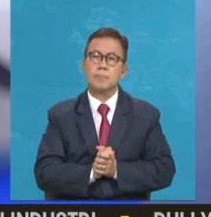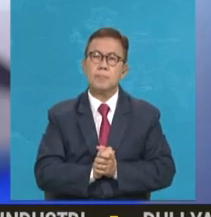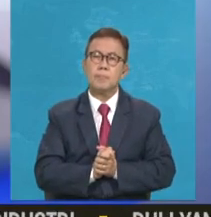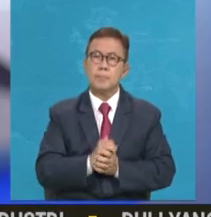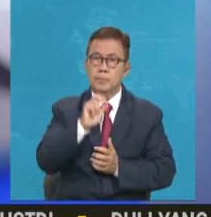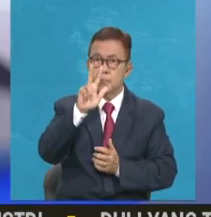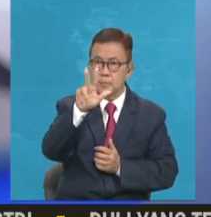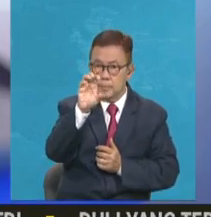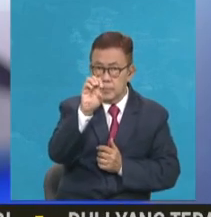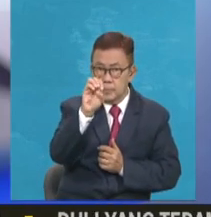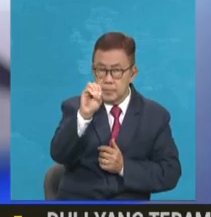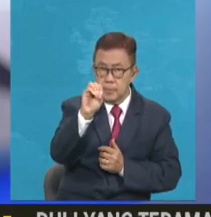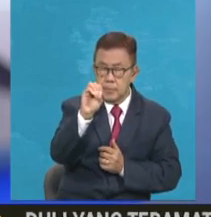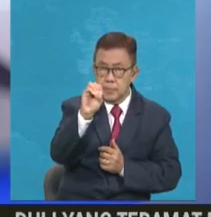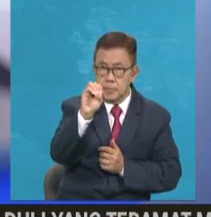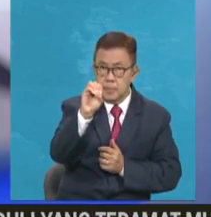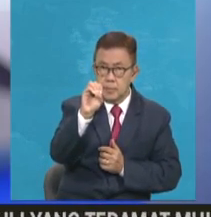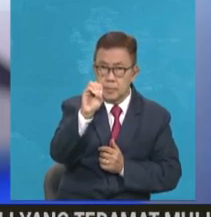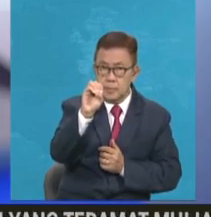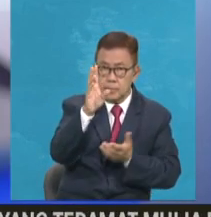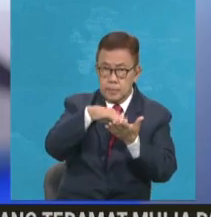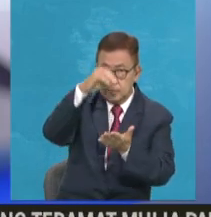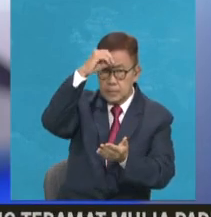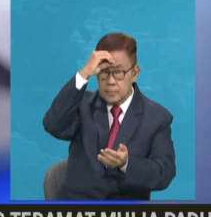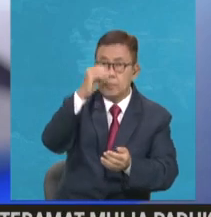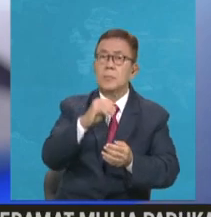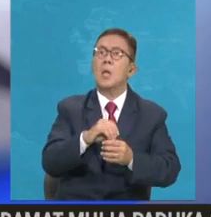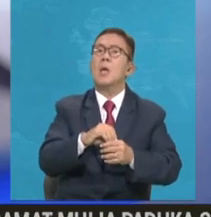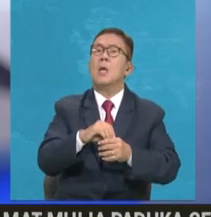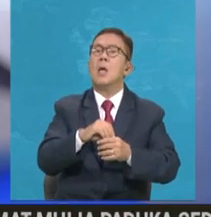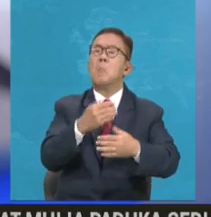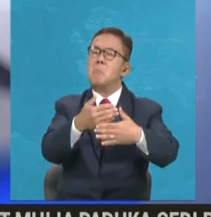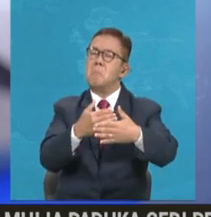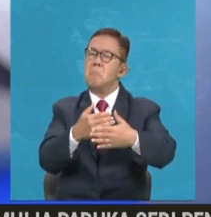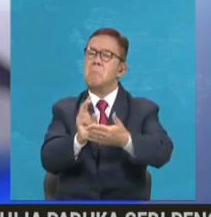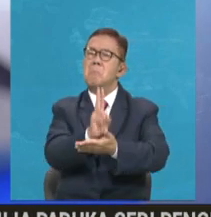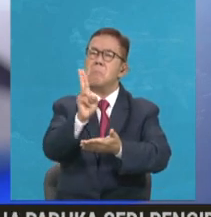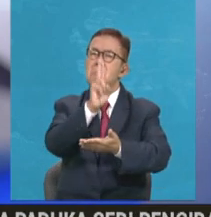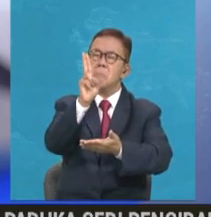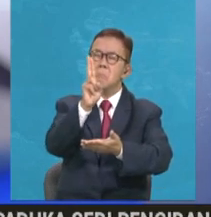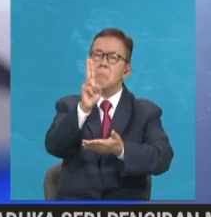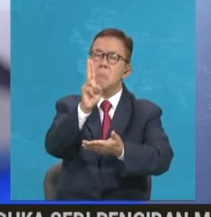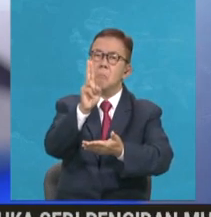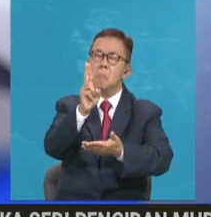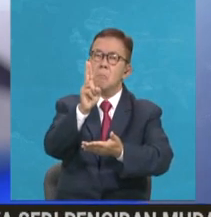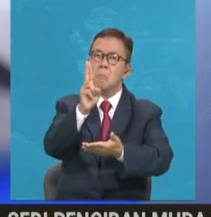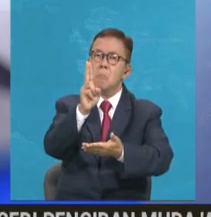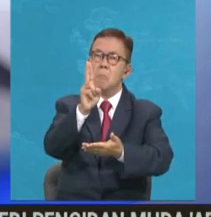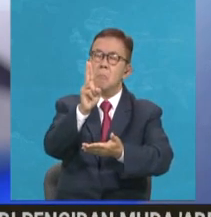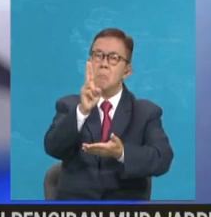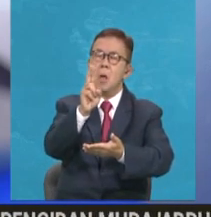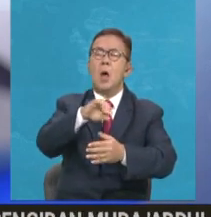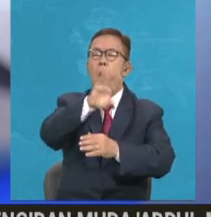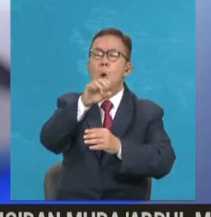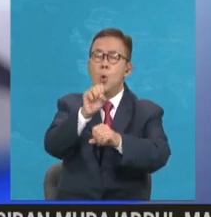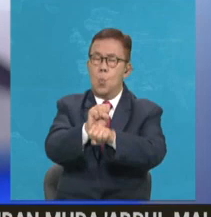30 peserta terdiri dari pada para pelajar sekolah menengah pra University institusi pengajuan tinggi pegawai dan